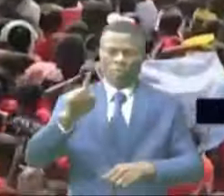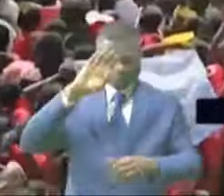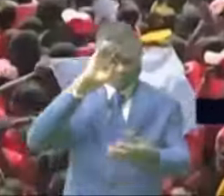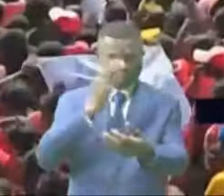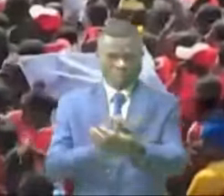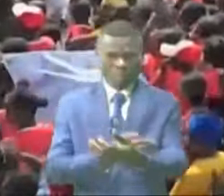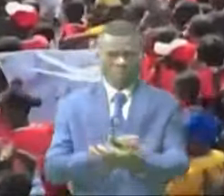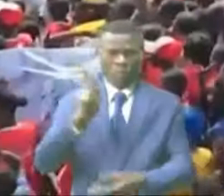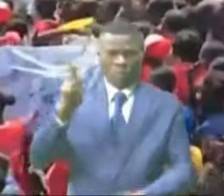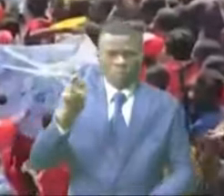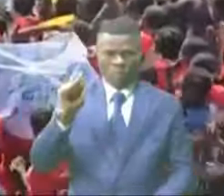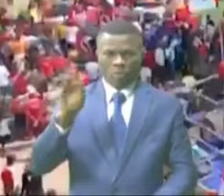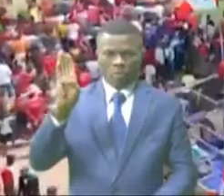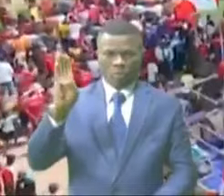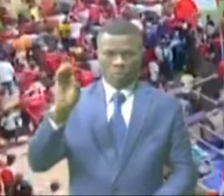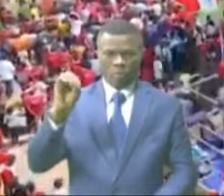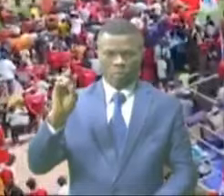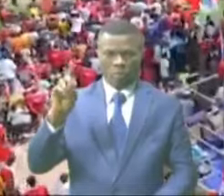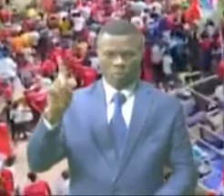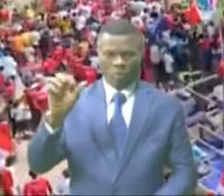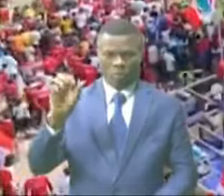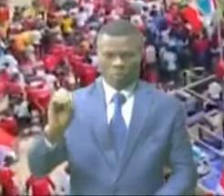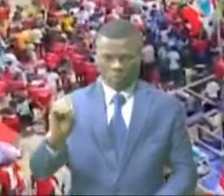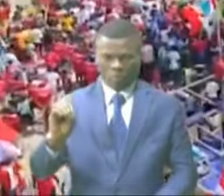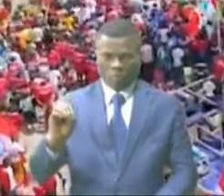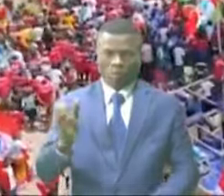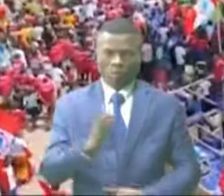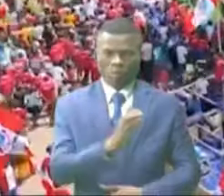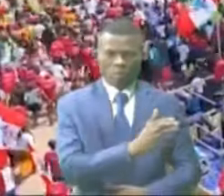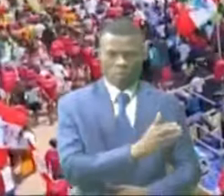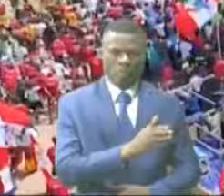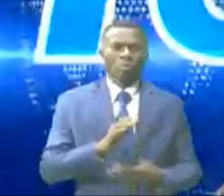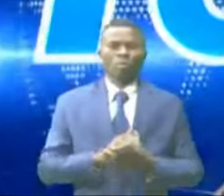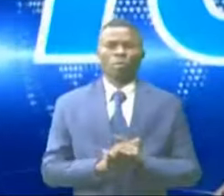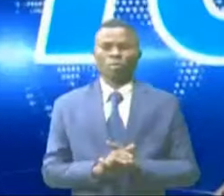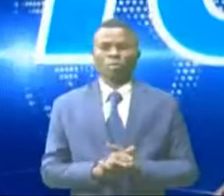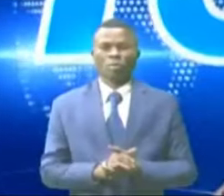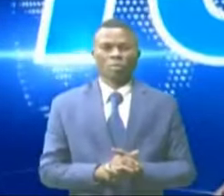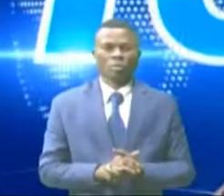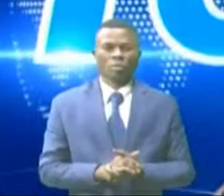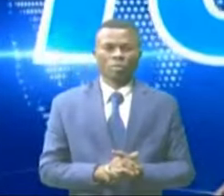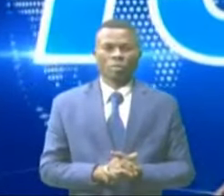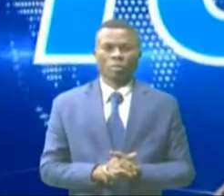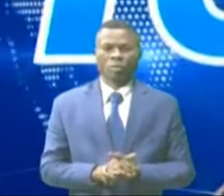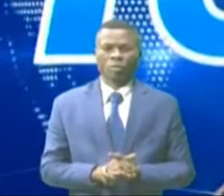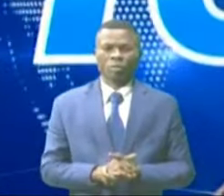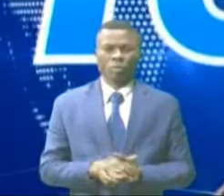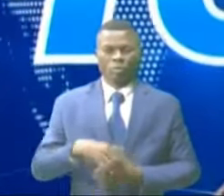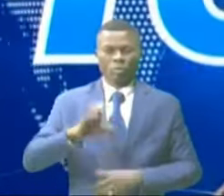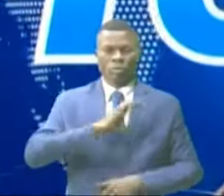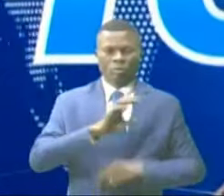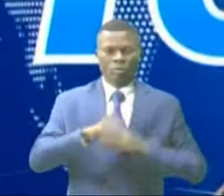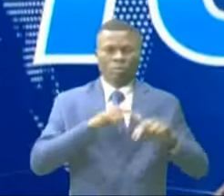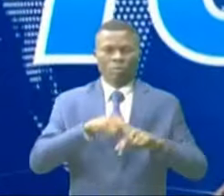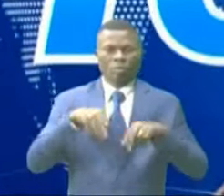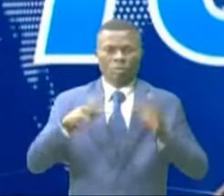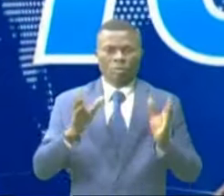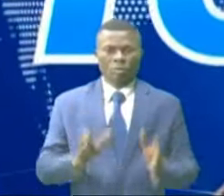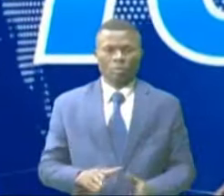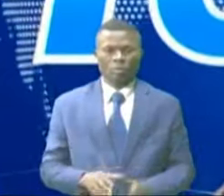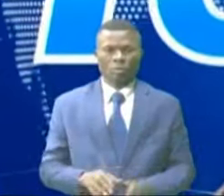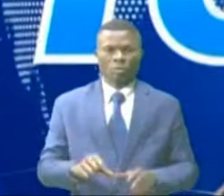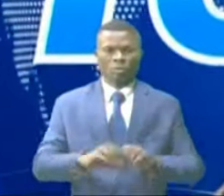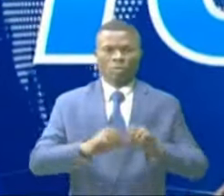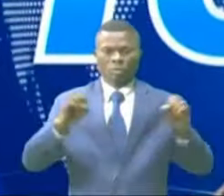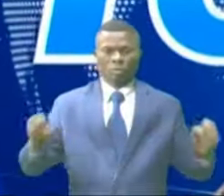de Kabondo et au chef de l'État Antoine-Félix Tshisekedi Tshilombo. À la police nationale congolaise, plus de